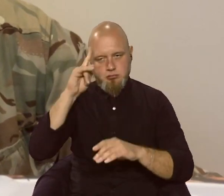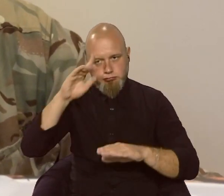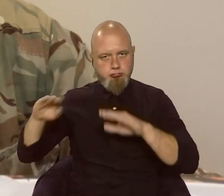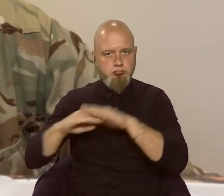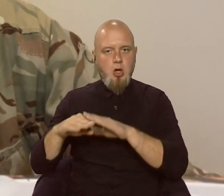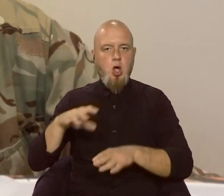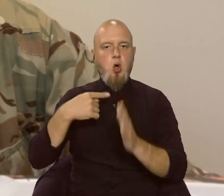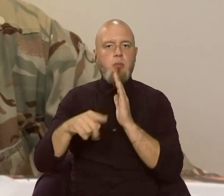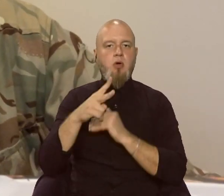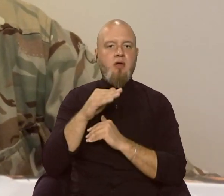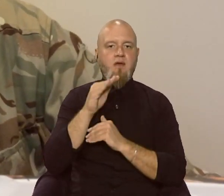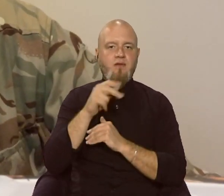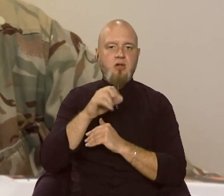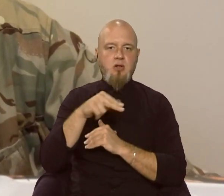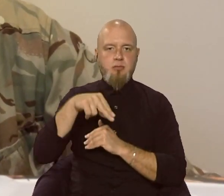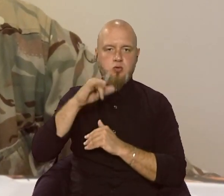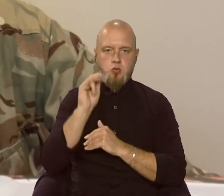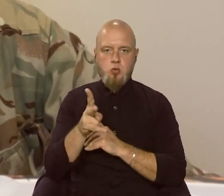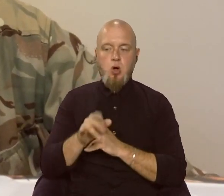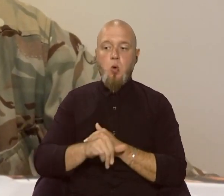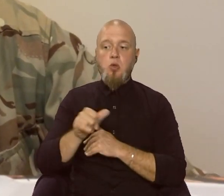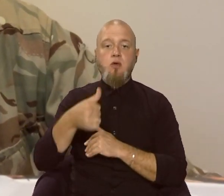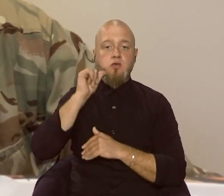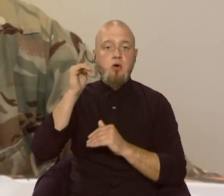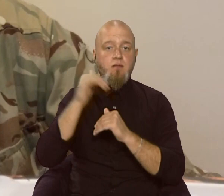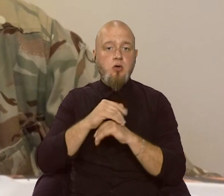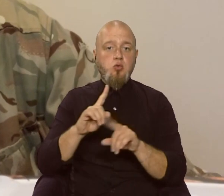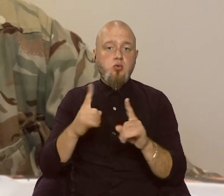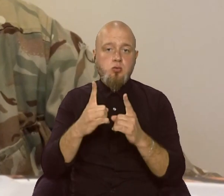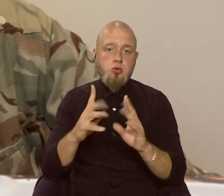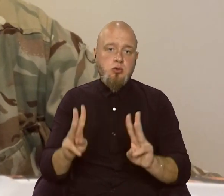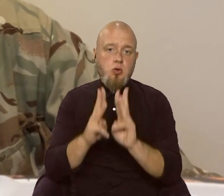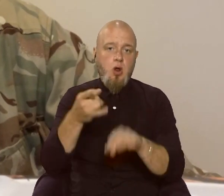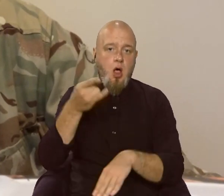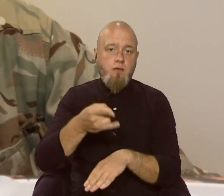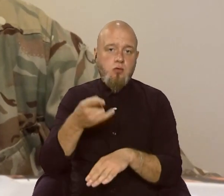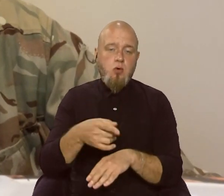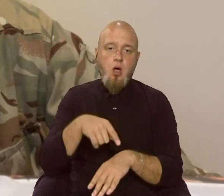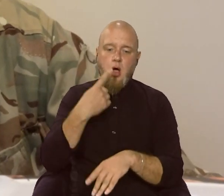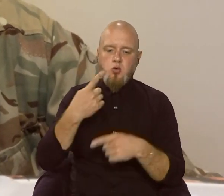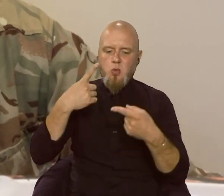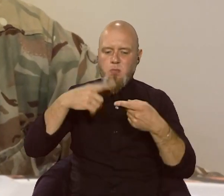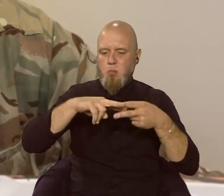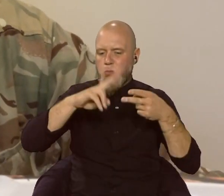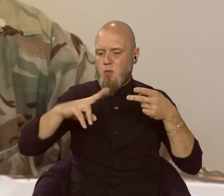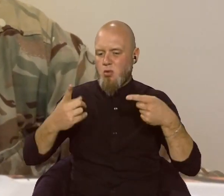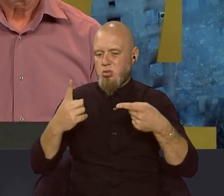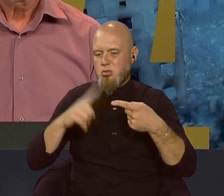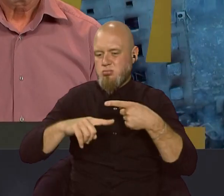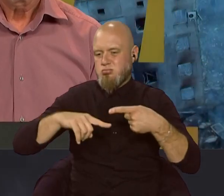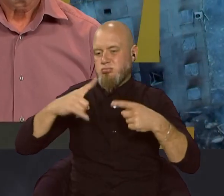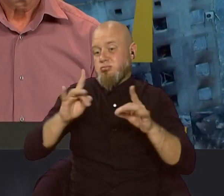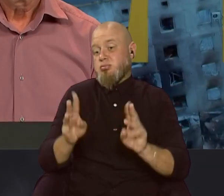Філіпчуку, то в неї вчора ввечері чомусь загорілося авто. Ну, кажуть, закоротила проводку в автомобілі,